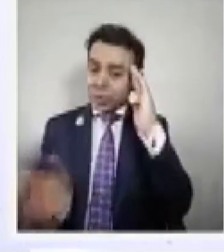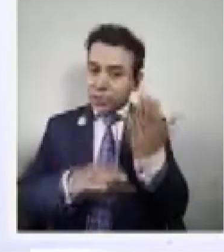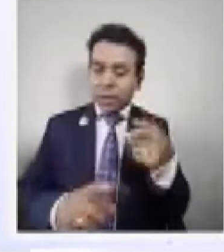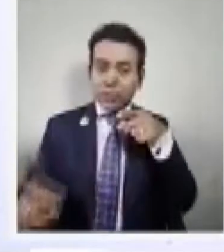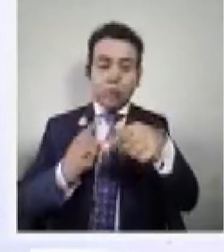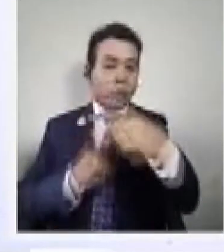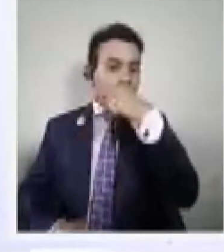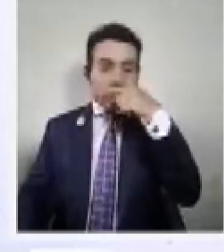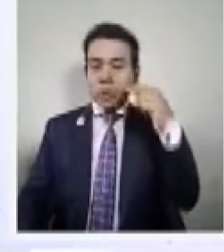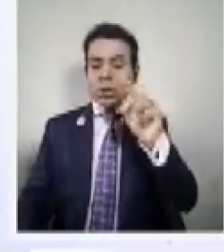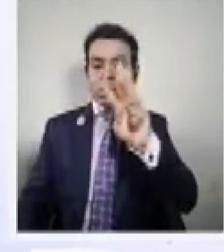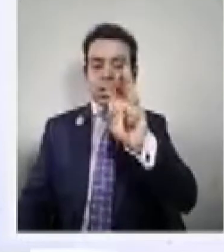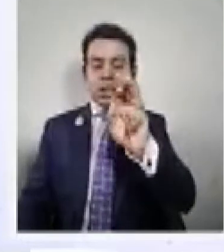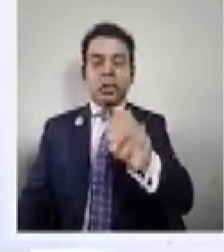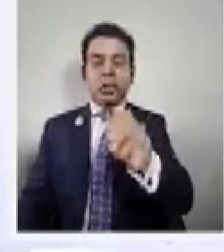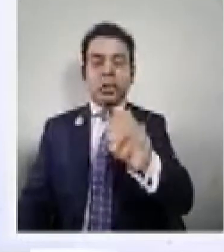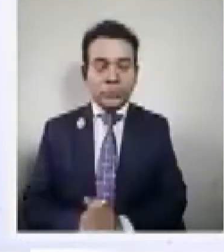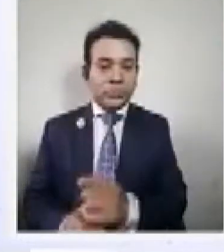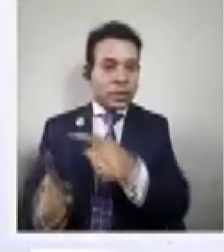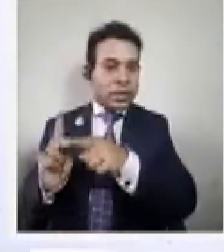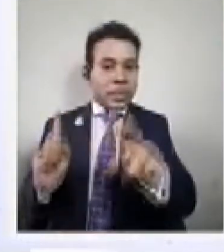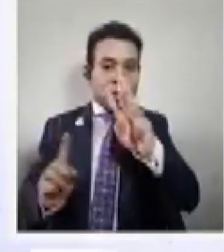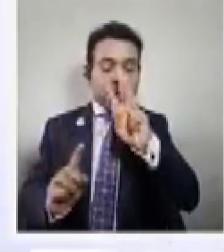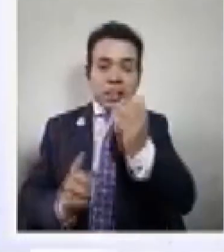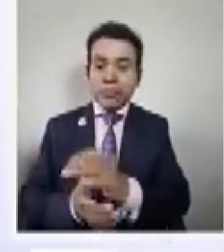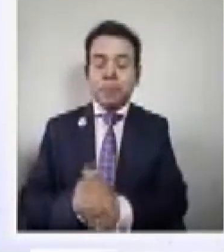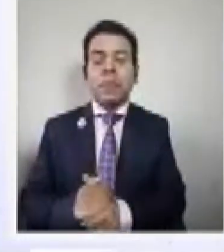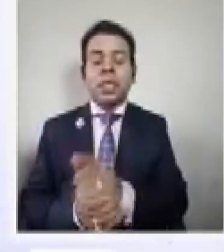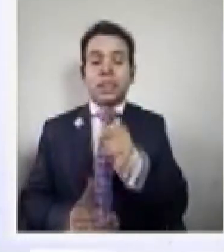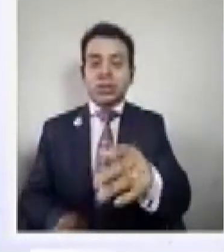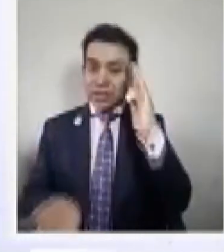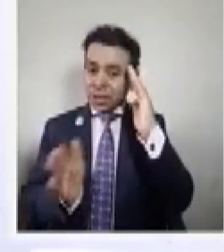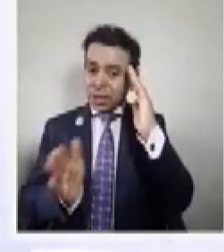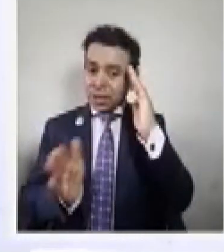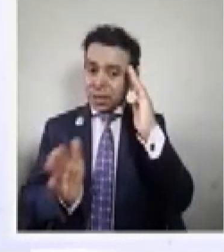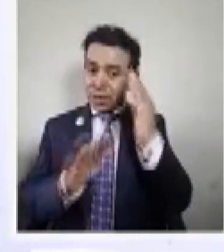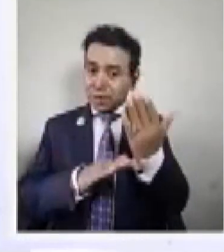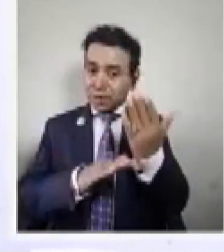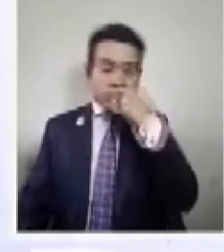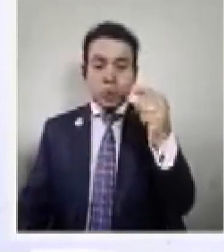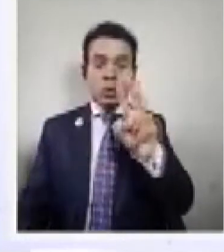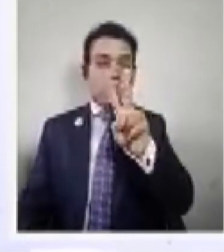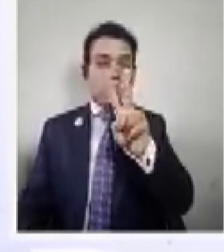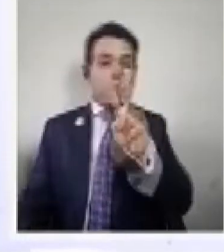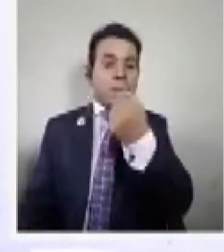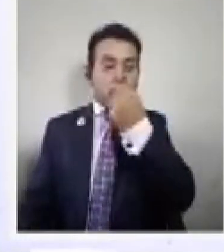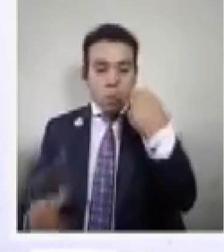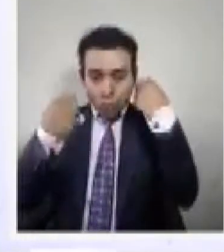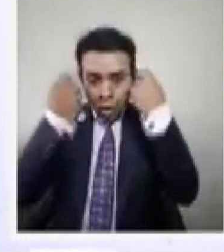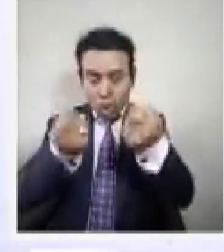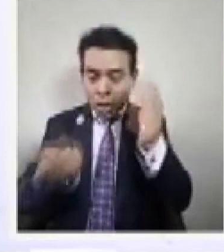পুরুষ 30 জন, নারী 12 জন। পুরুষ মৃত্যুবরণ করেছেন 2,168 জন, 78 জন,